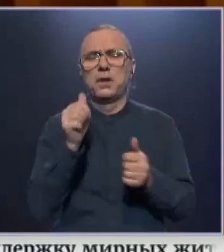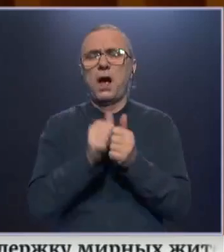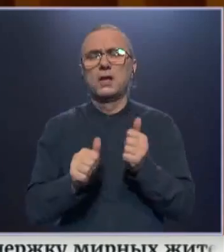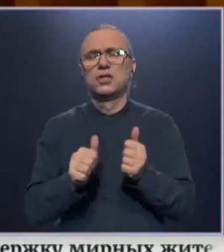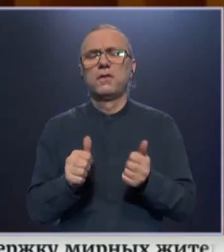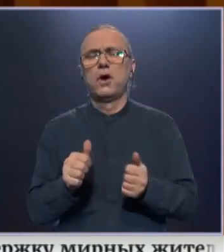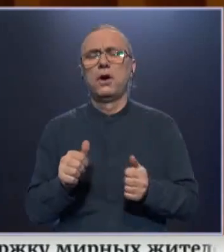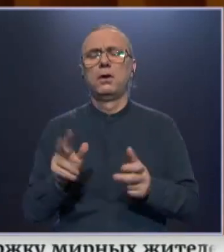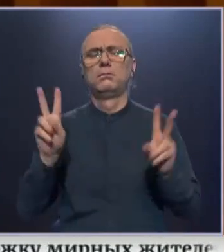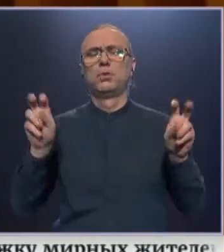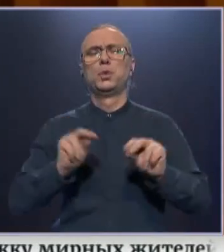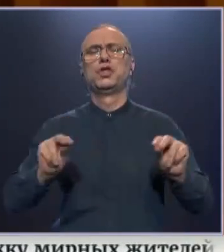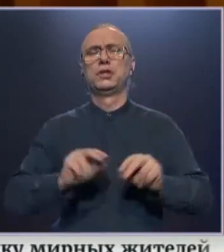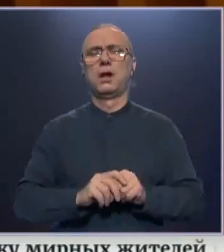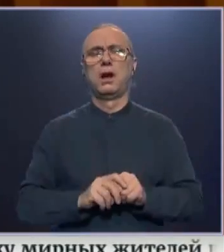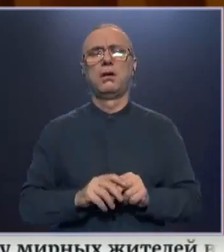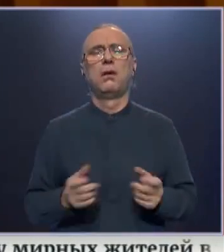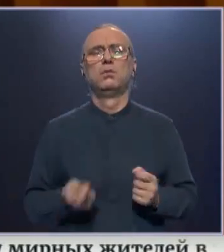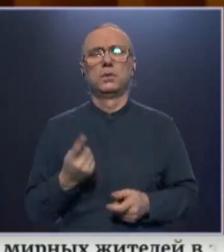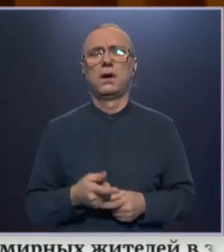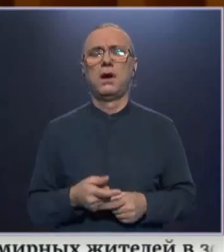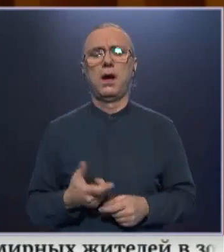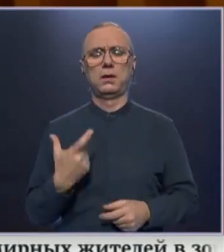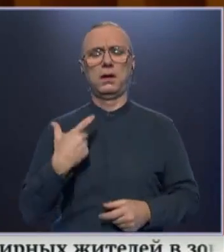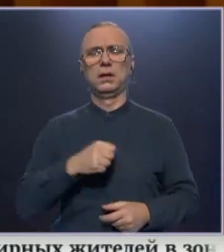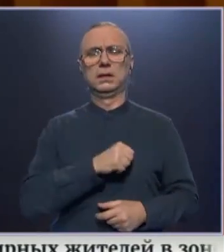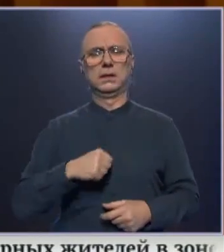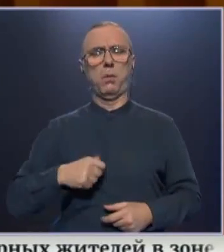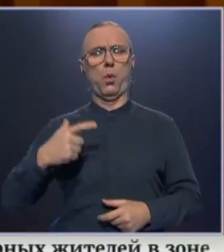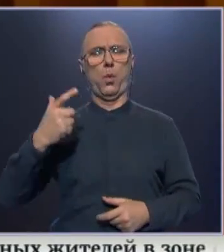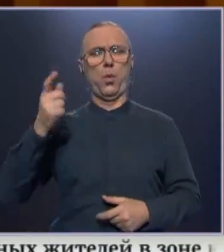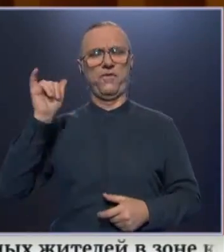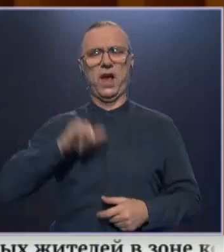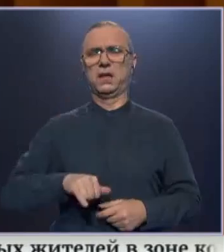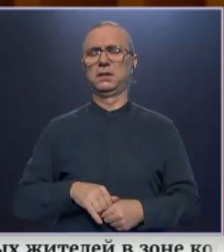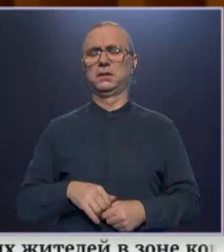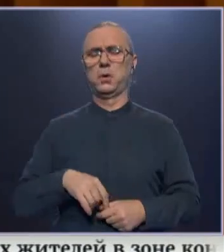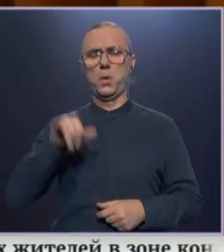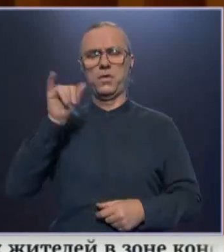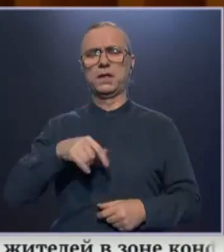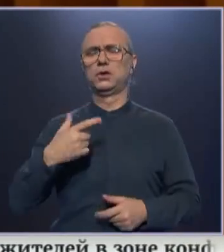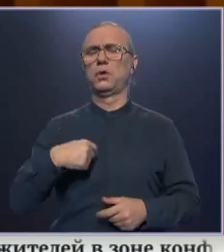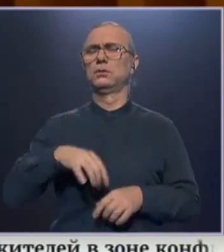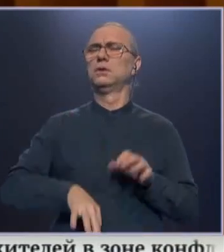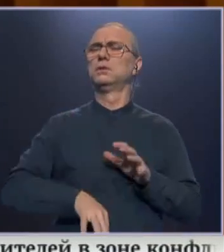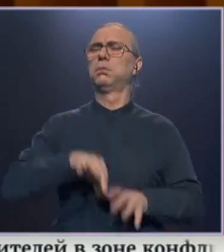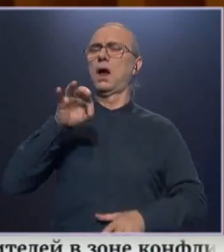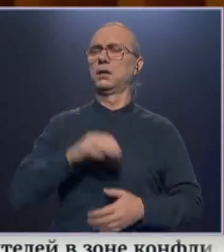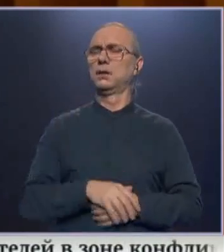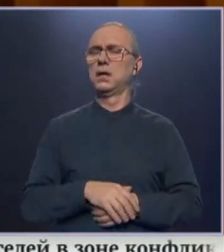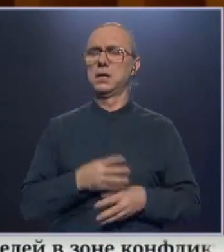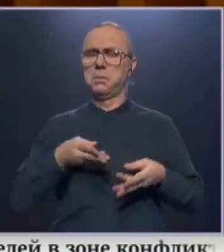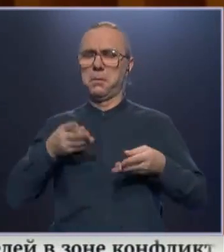жуткая самоуверенность, убежденность в себе как особом избраннике. А во-вторых, мощное